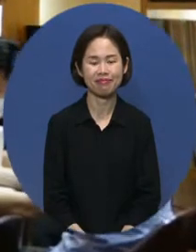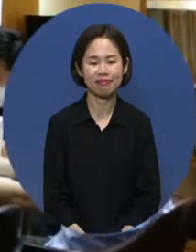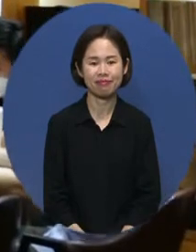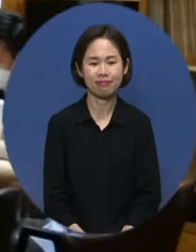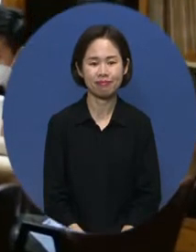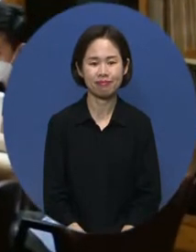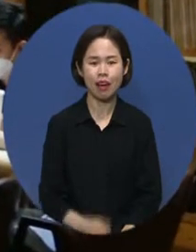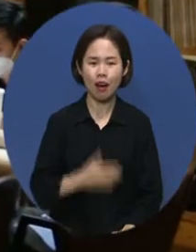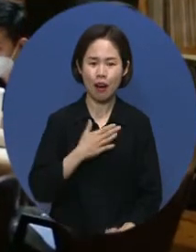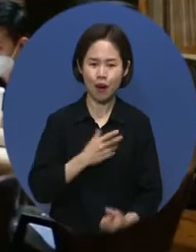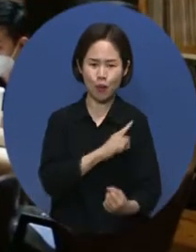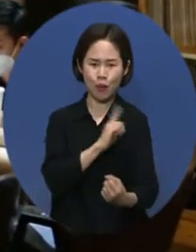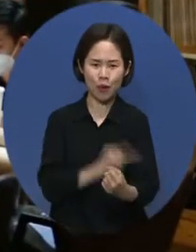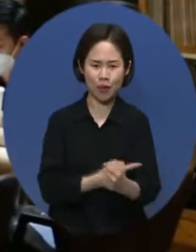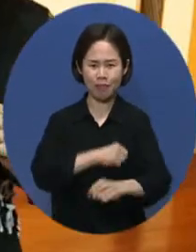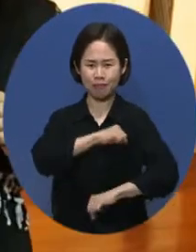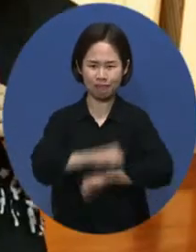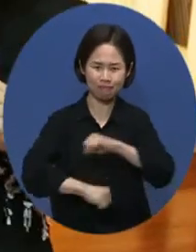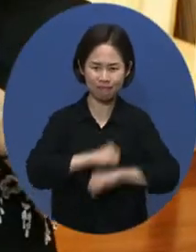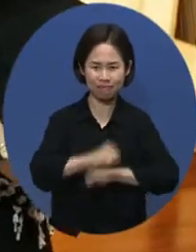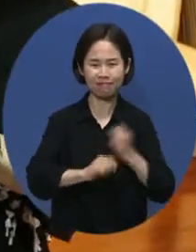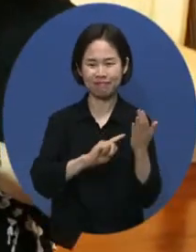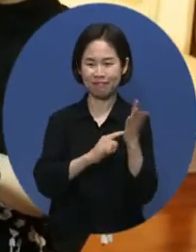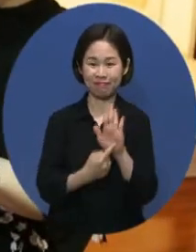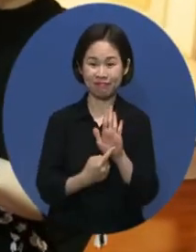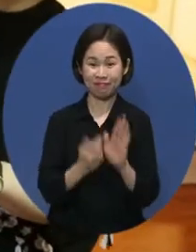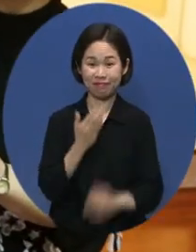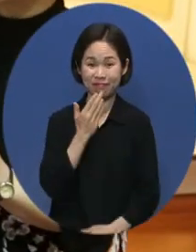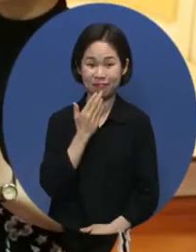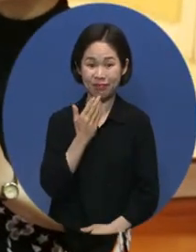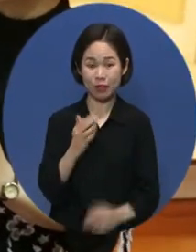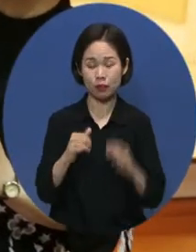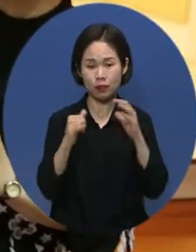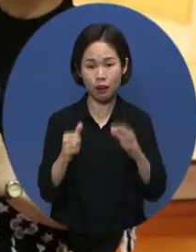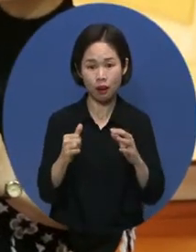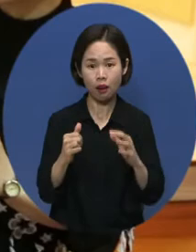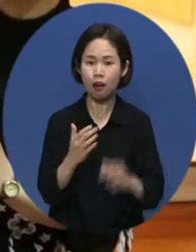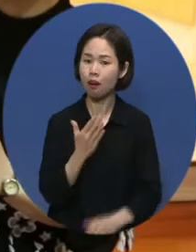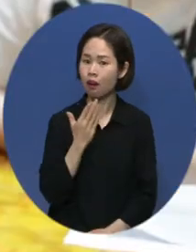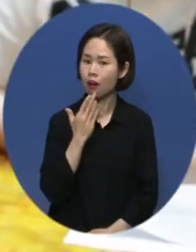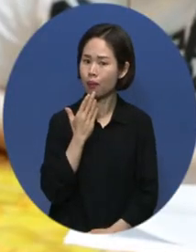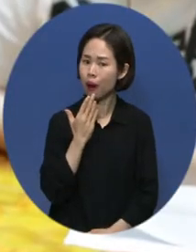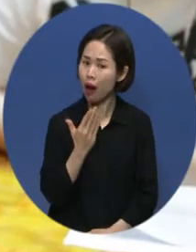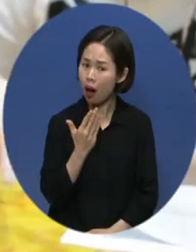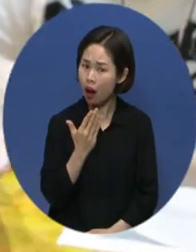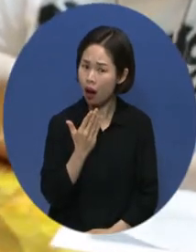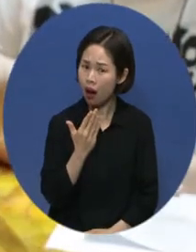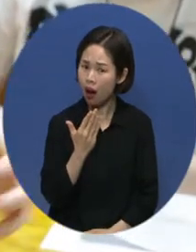누구나 알 권리를 마음껏 누릴 수 있는 세상. 정말 가능한 걸까요?